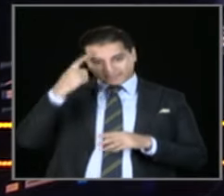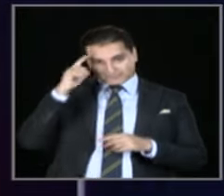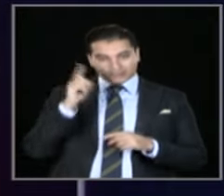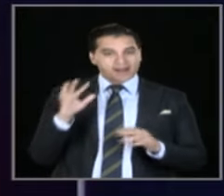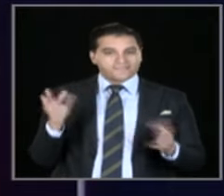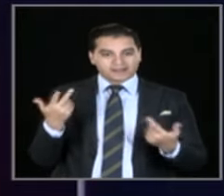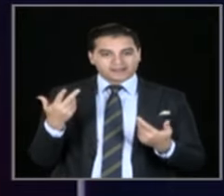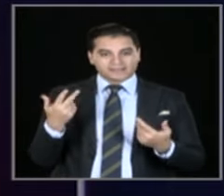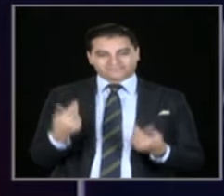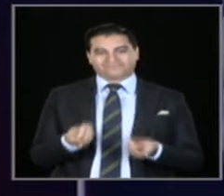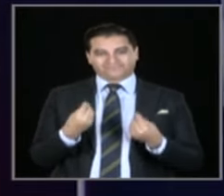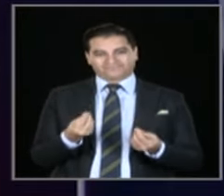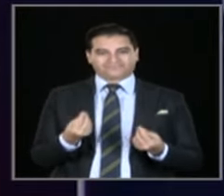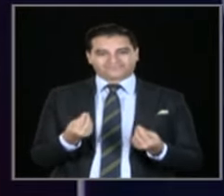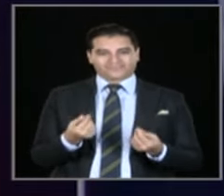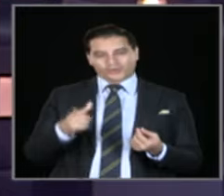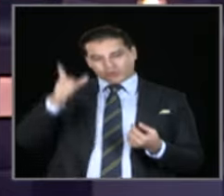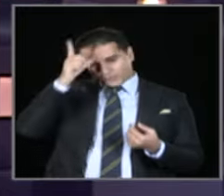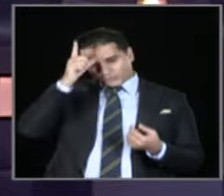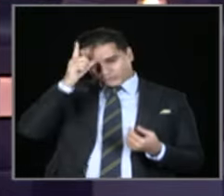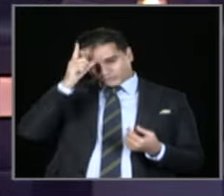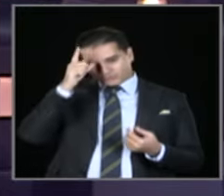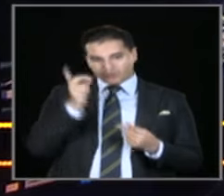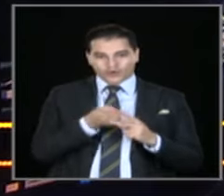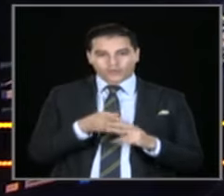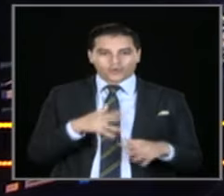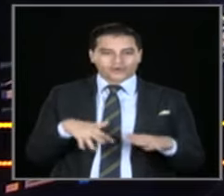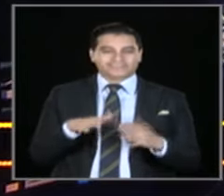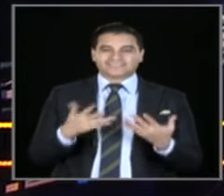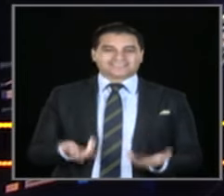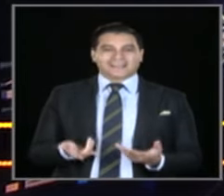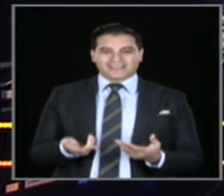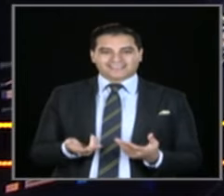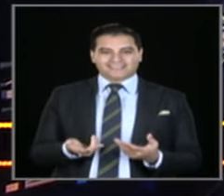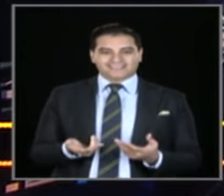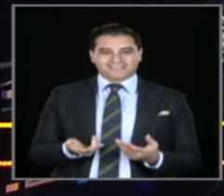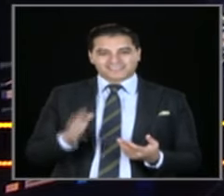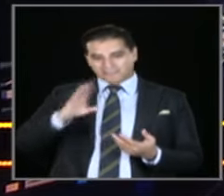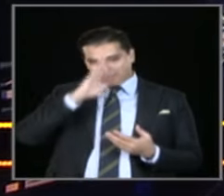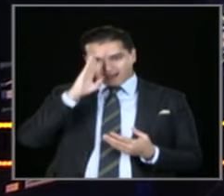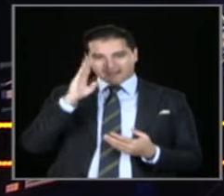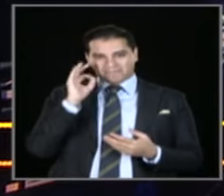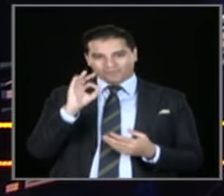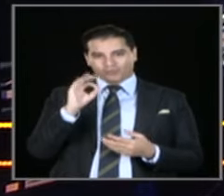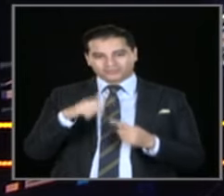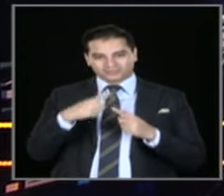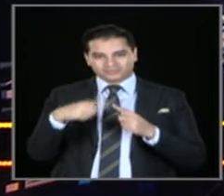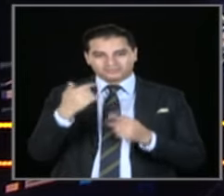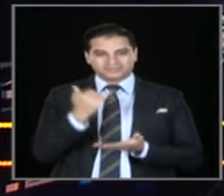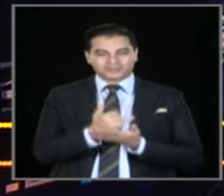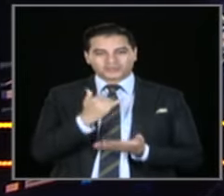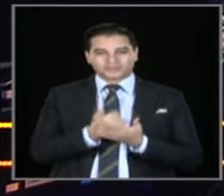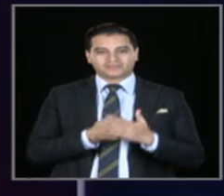تجاوبتش. بذمتك الأردن جمهوري؟ طيب فنانة راحلة قامت بدور